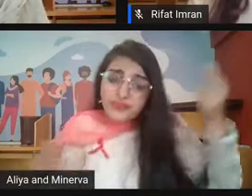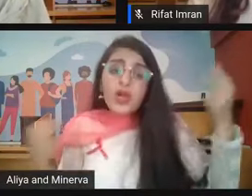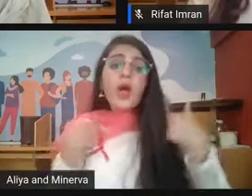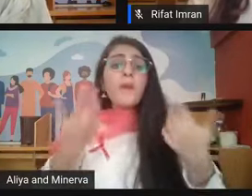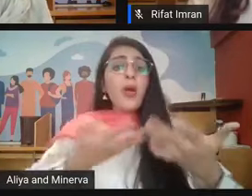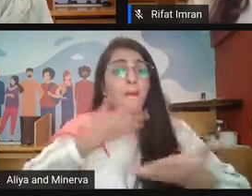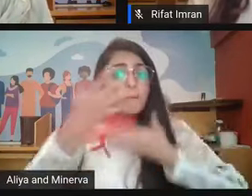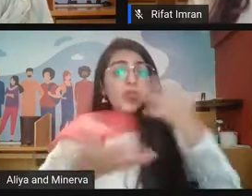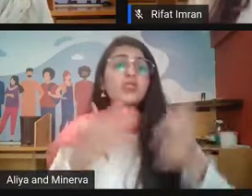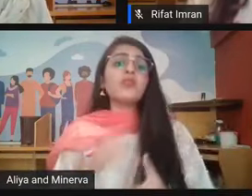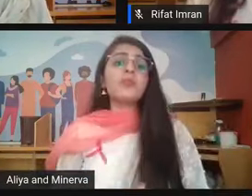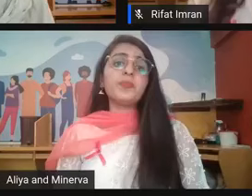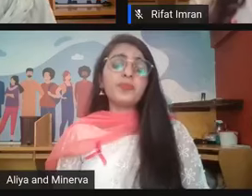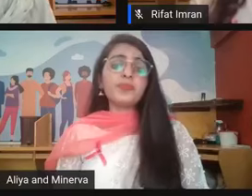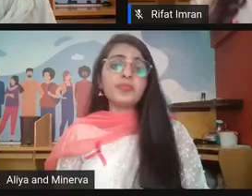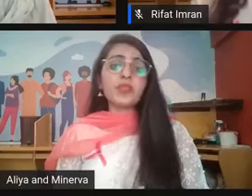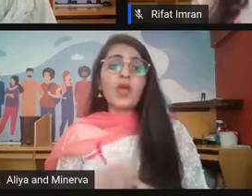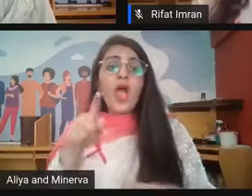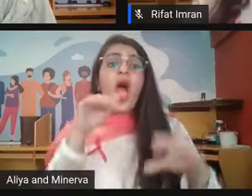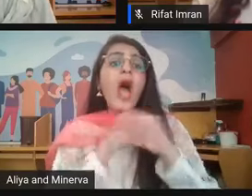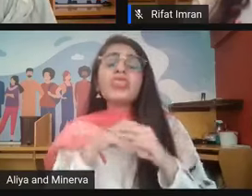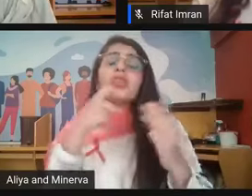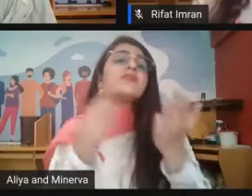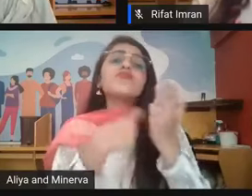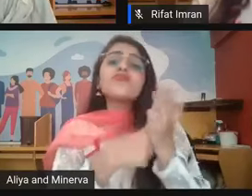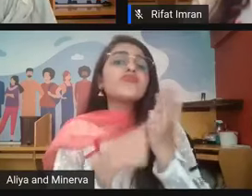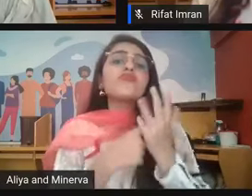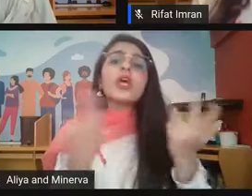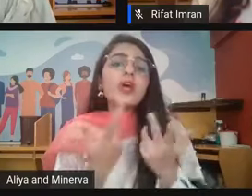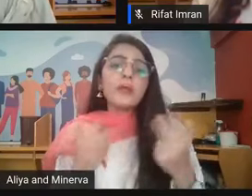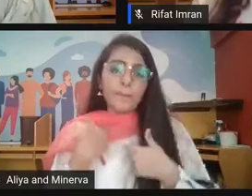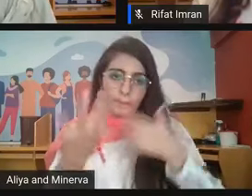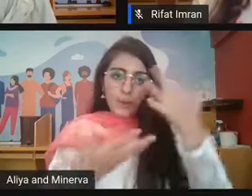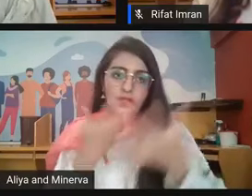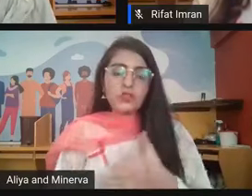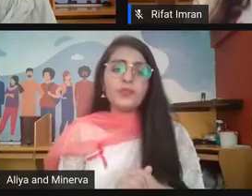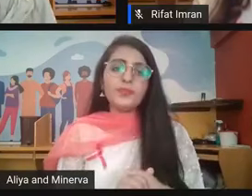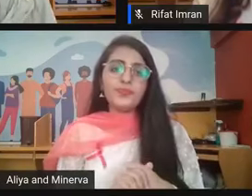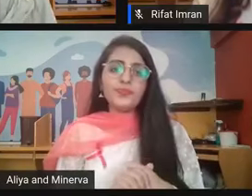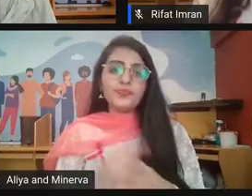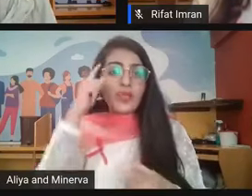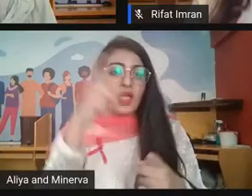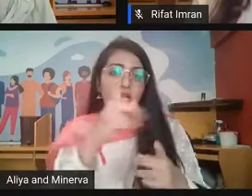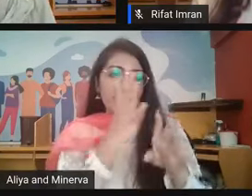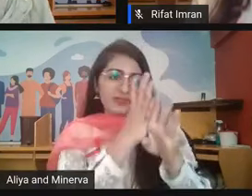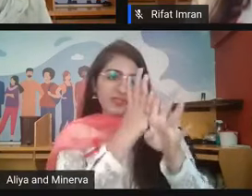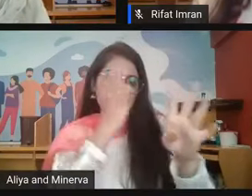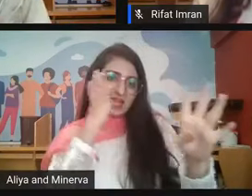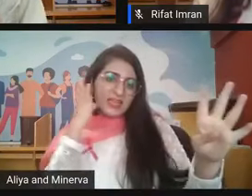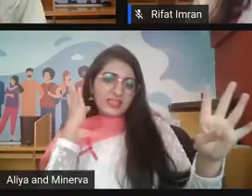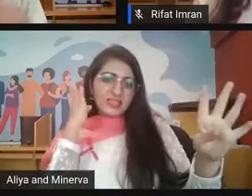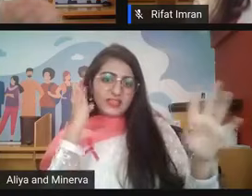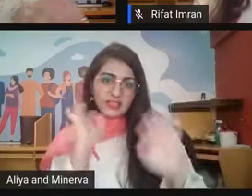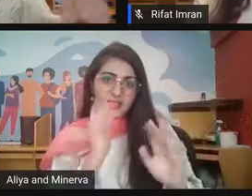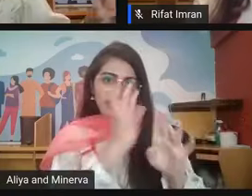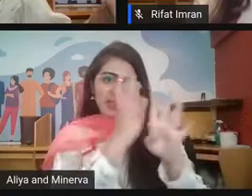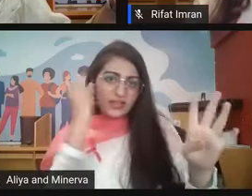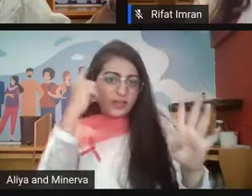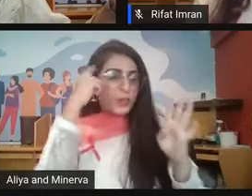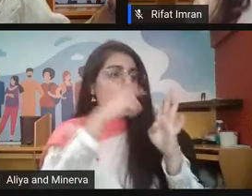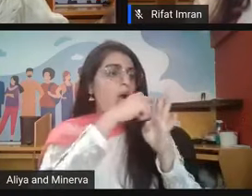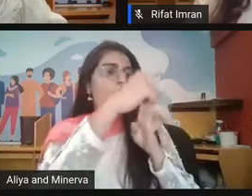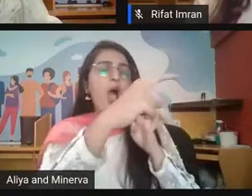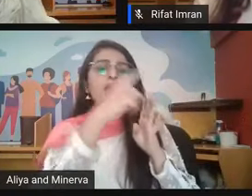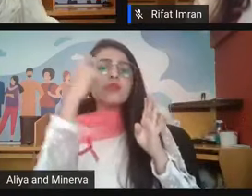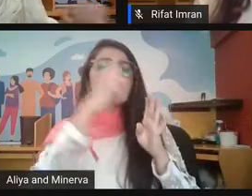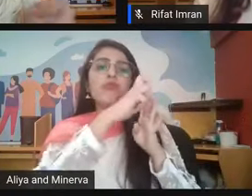करके बताऊँ, तो इस तरह से एग्जांपल ले लें कि अगर एक लाइन है और उस लाइन के अंदर 8 फीमेल्स